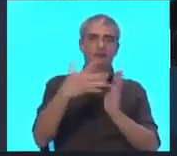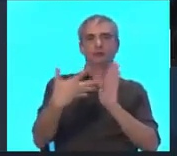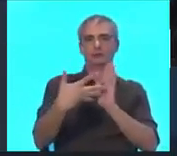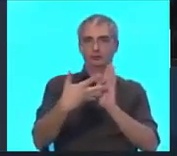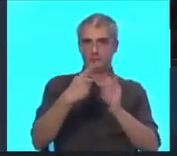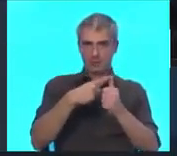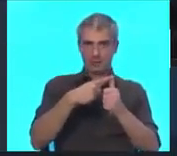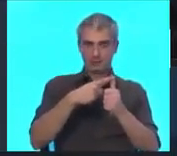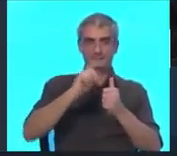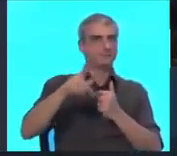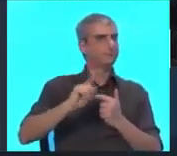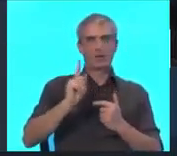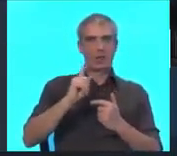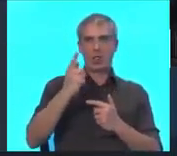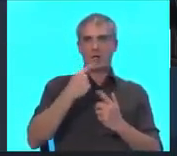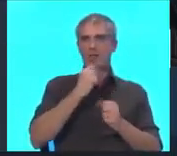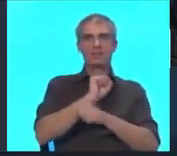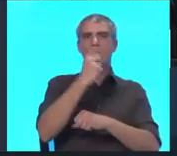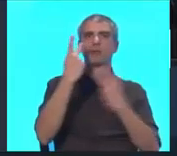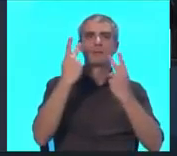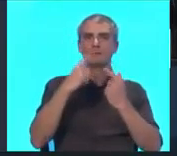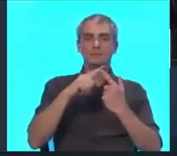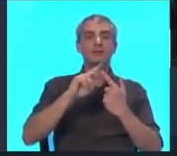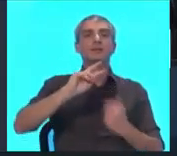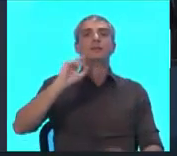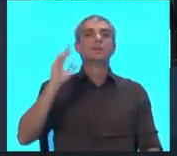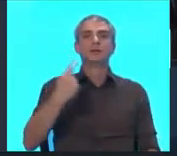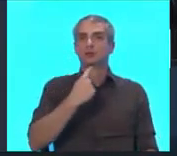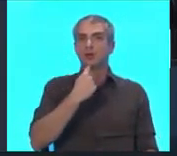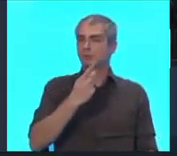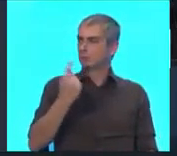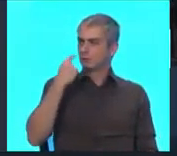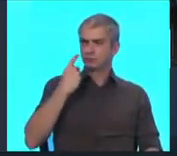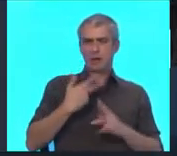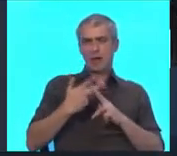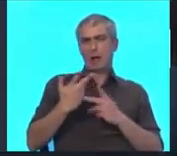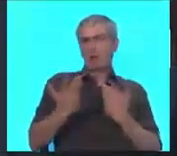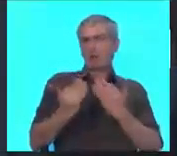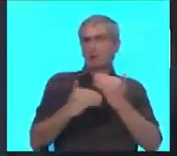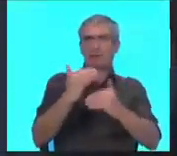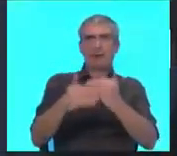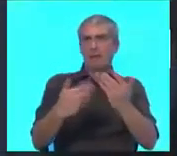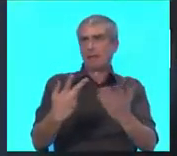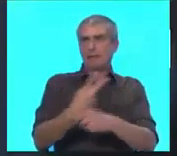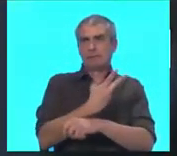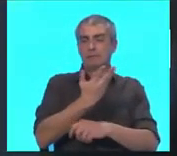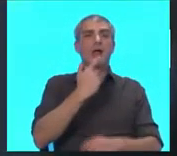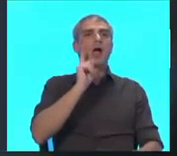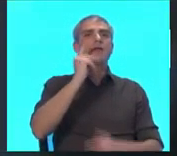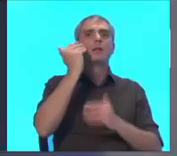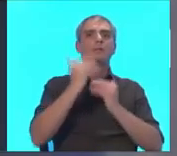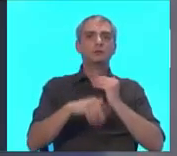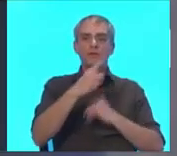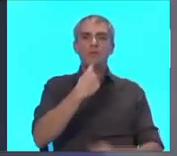הראשון. זה לא היה הטיעון המרכזי היום, אמיר. הטיעון המרכזי... כי זה נשמע רק הליך פרוצדורלי, מה? זה הליך פרוצדורלי, אבל בסופו של דבר הם אומרים,